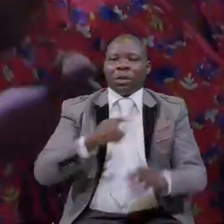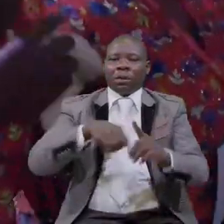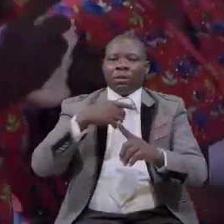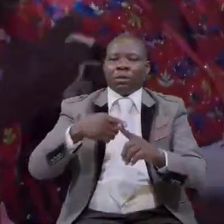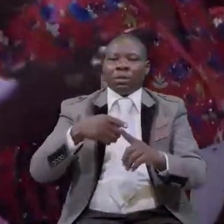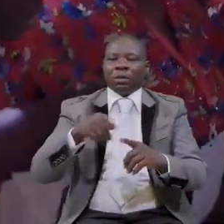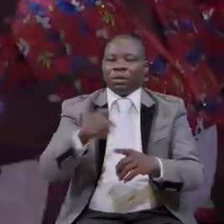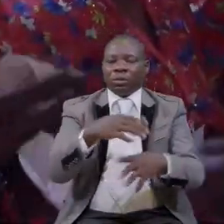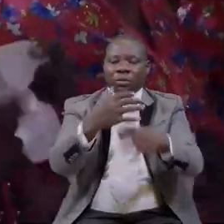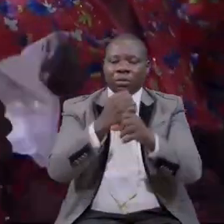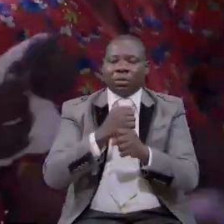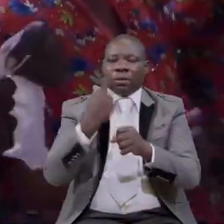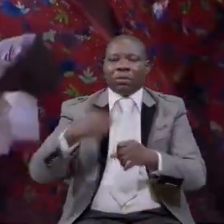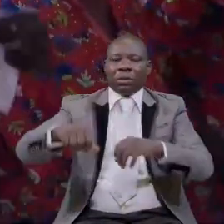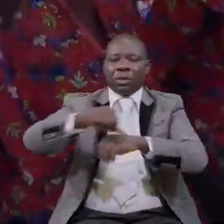Et quand ils ont reçu l'onction,